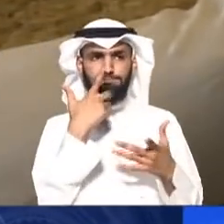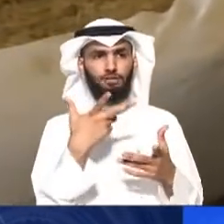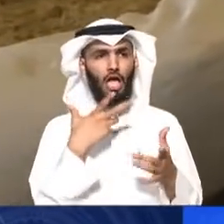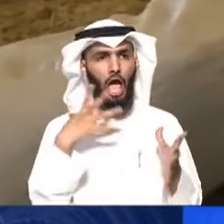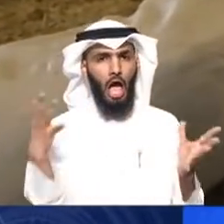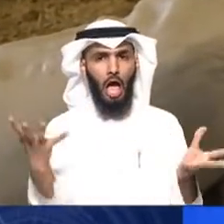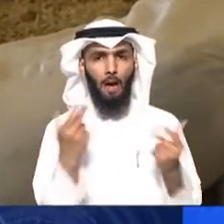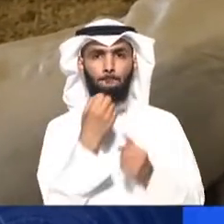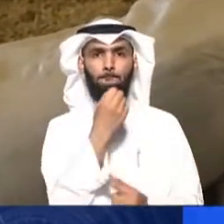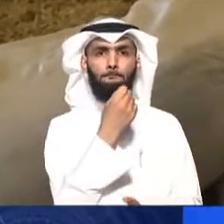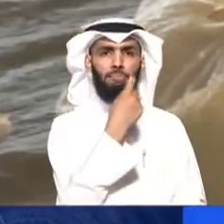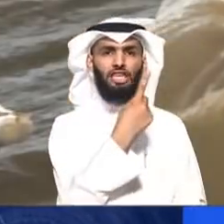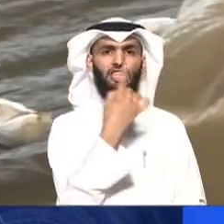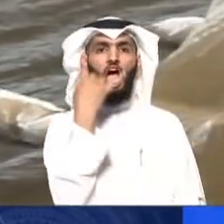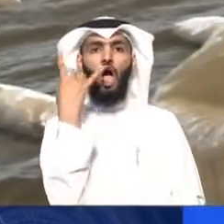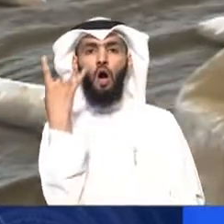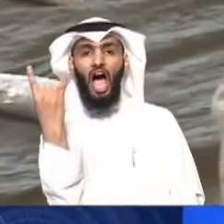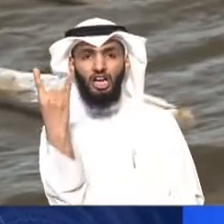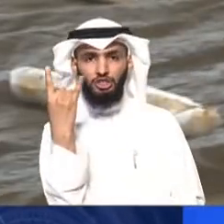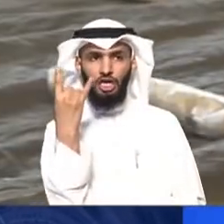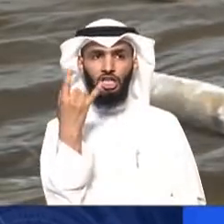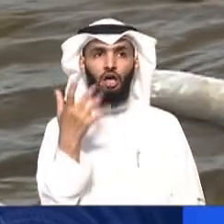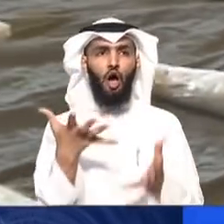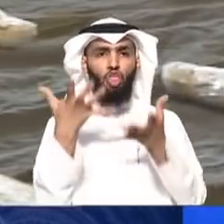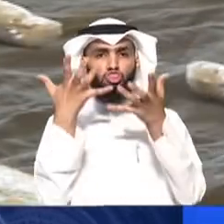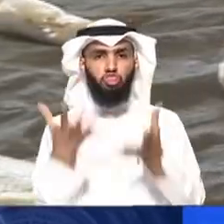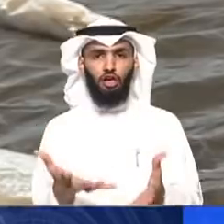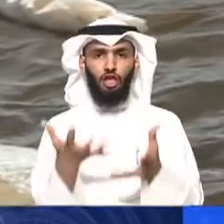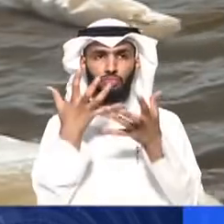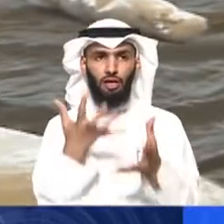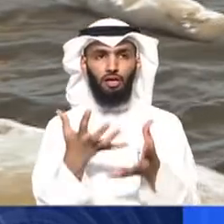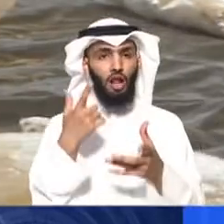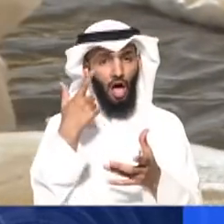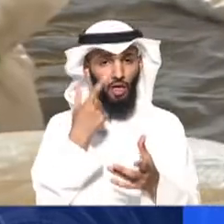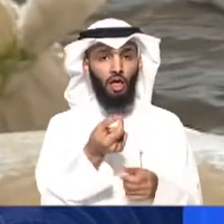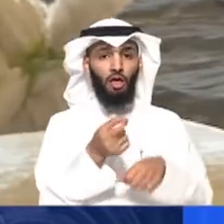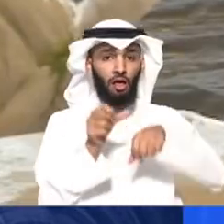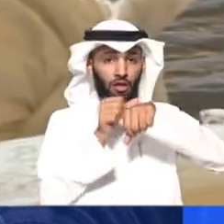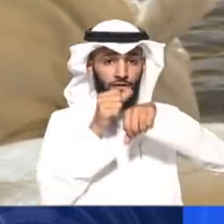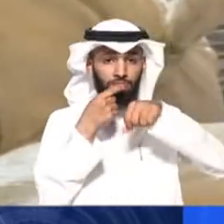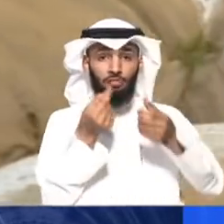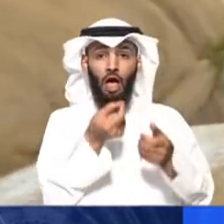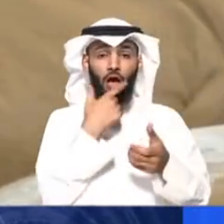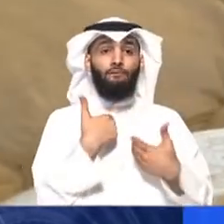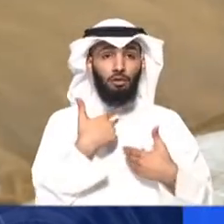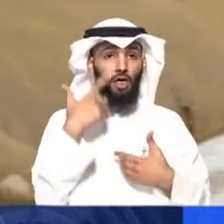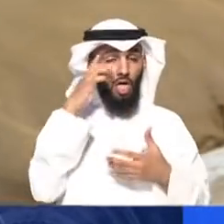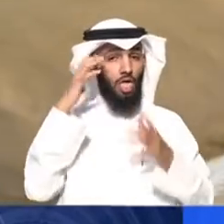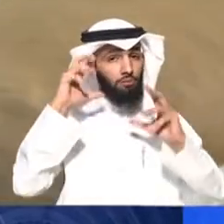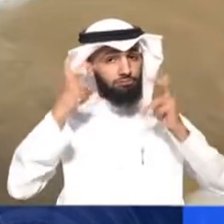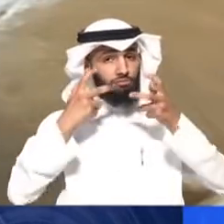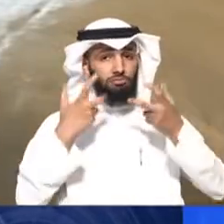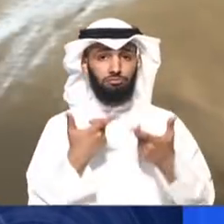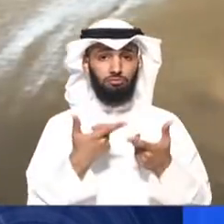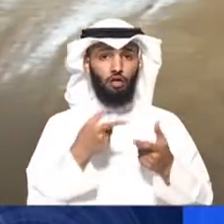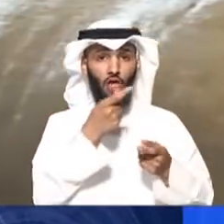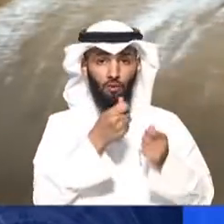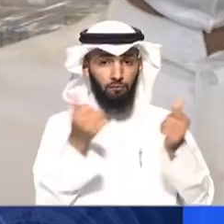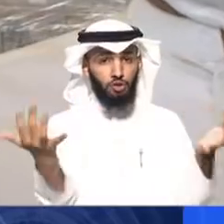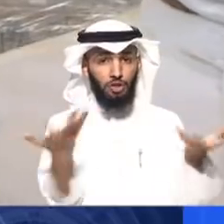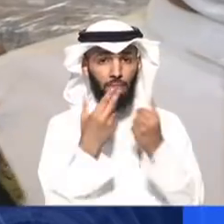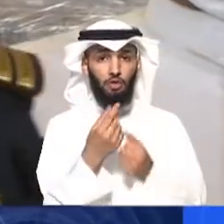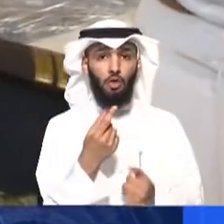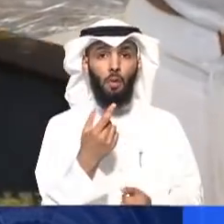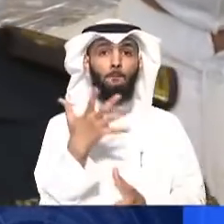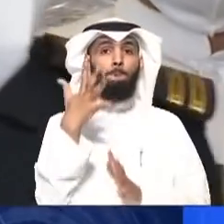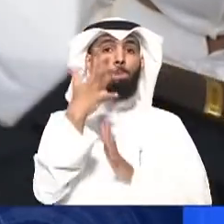تهريب 110 لفات مادة الشبو المؤثرة عقليا، وقيمتها السوقية في الكويت تفوق النصف مليون دينار كويتي.